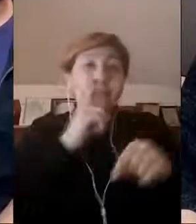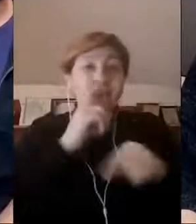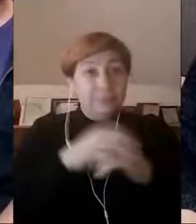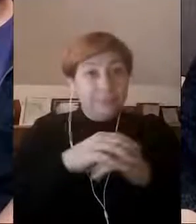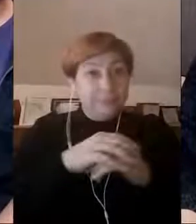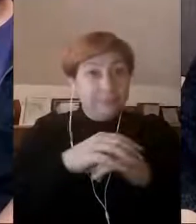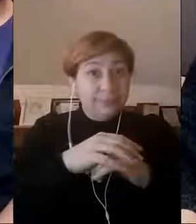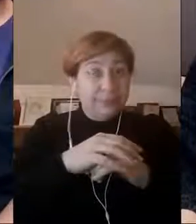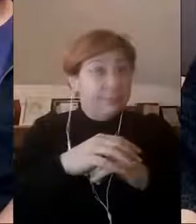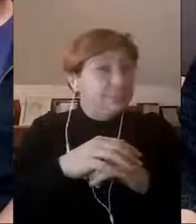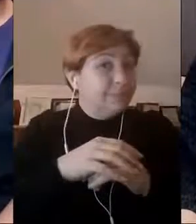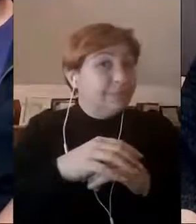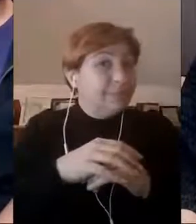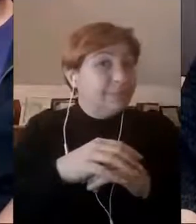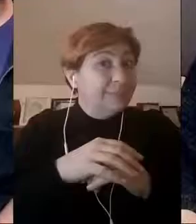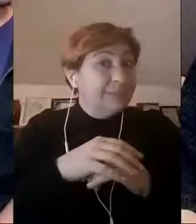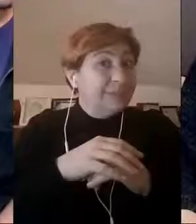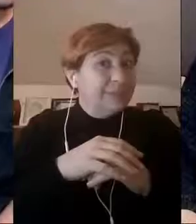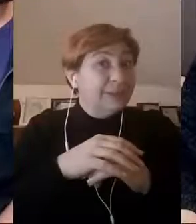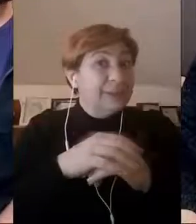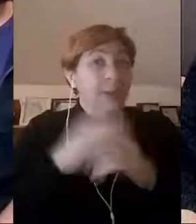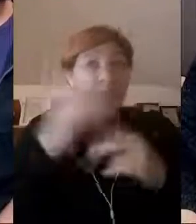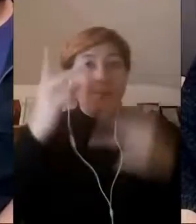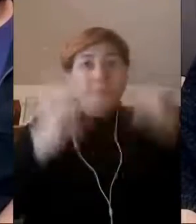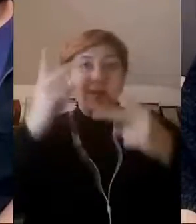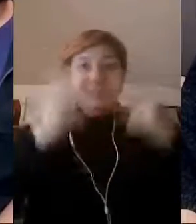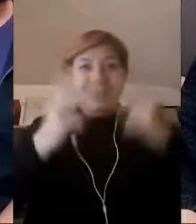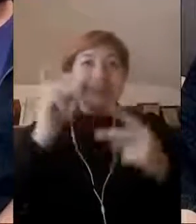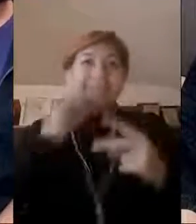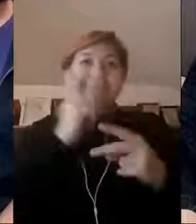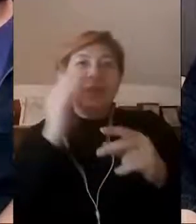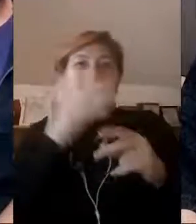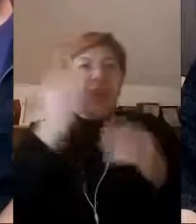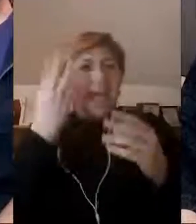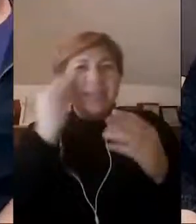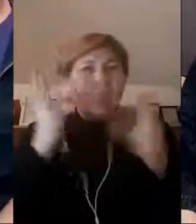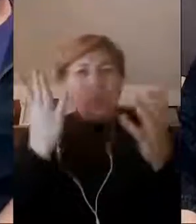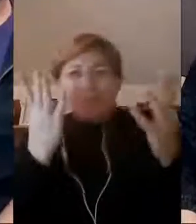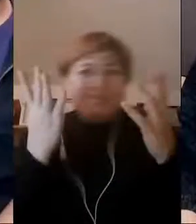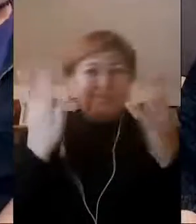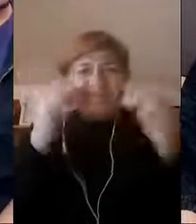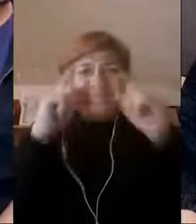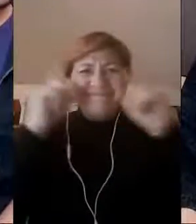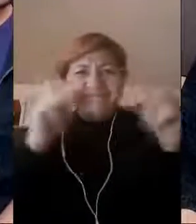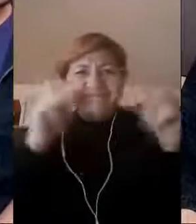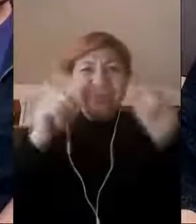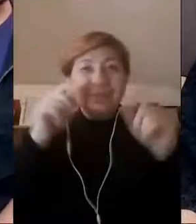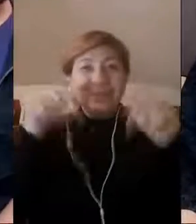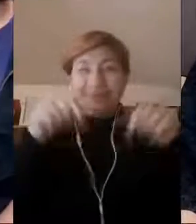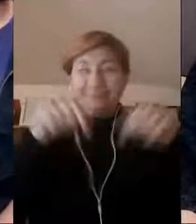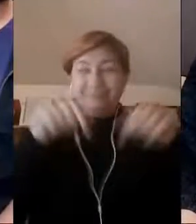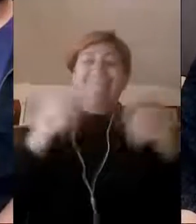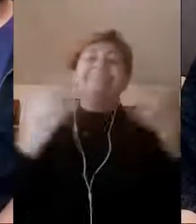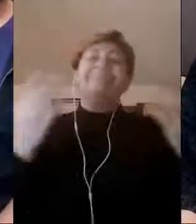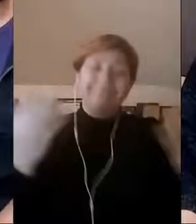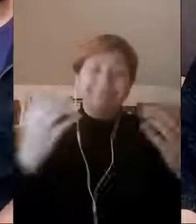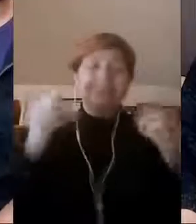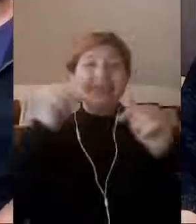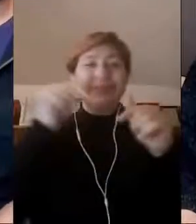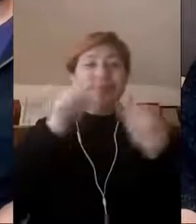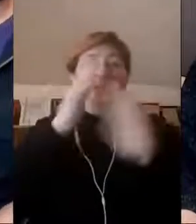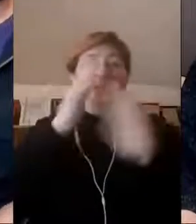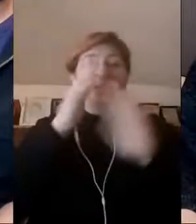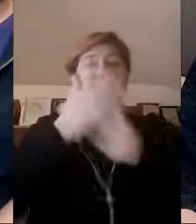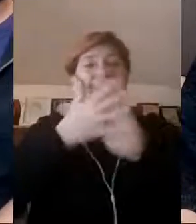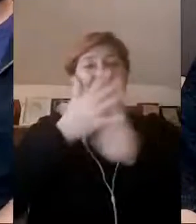hep rahatsız olurum. Teyzem benim geliyor yayınlarıma bazen. Anlamıyor ne söylediğimi. Hep içimdedir böyle, ulan keşke bir işitme şey